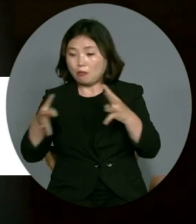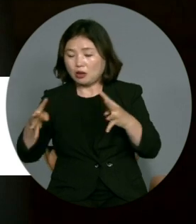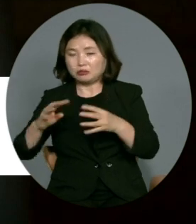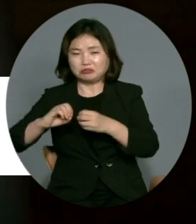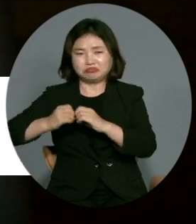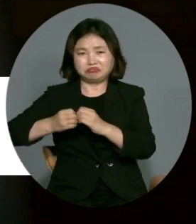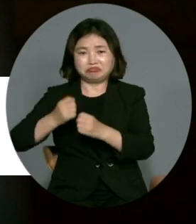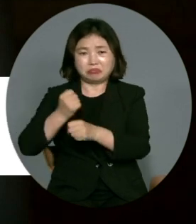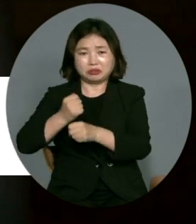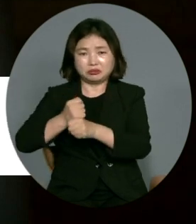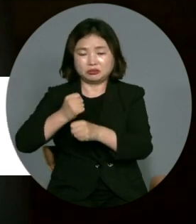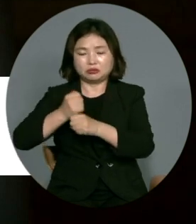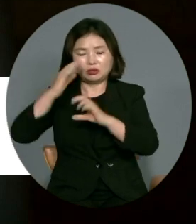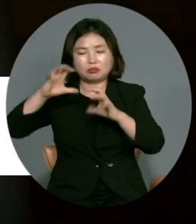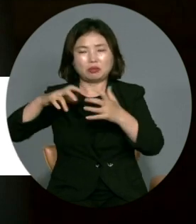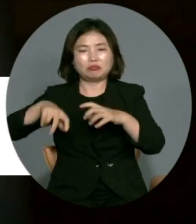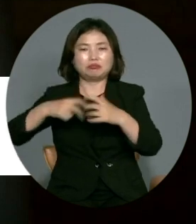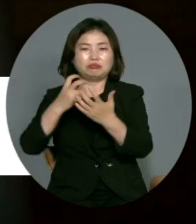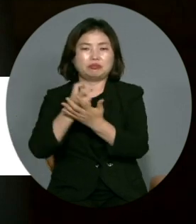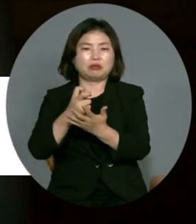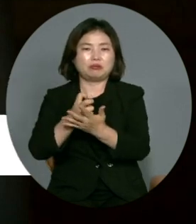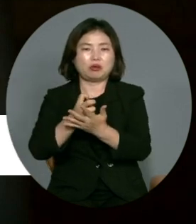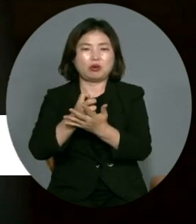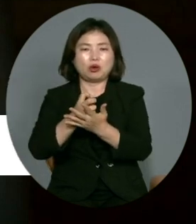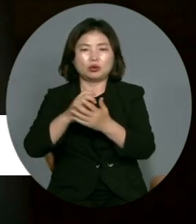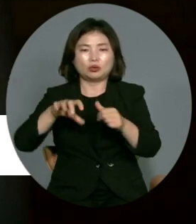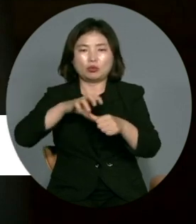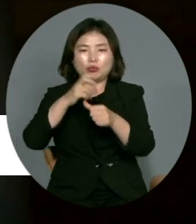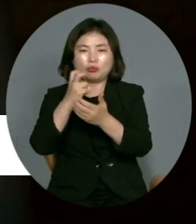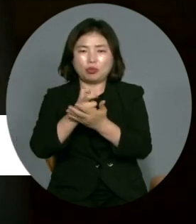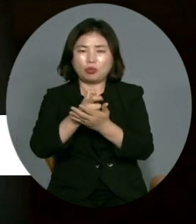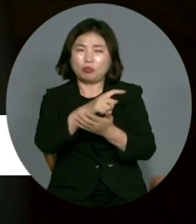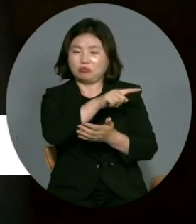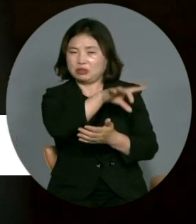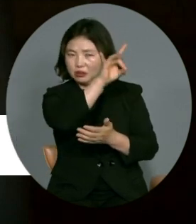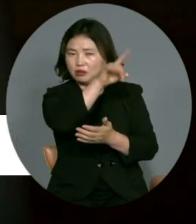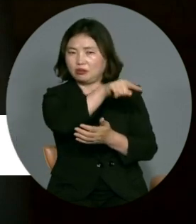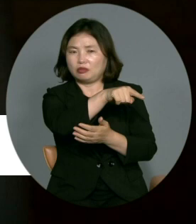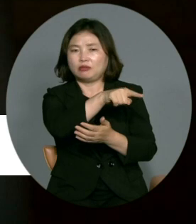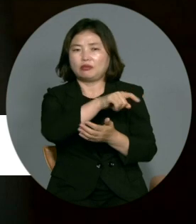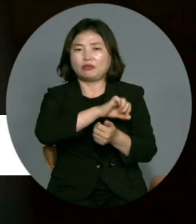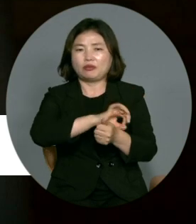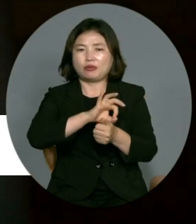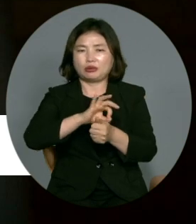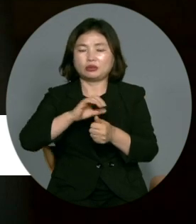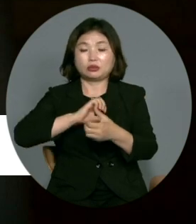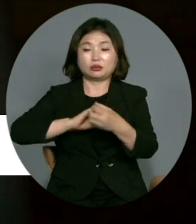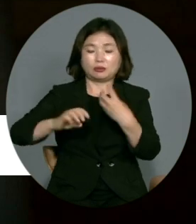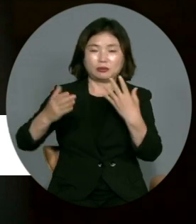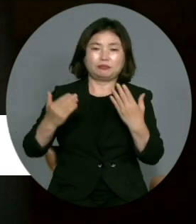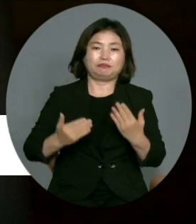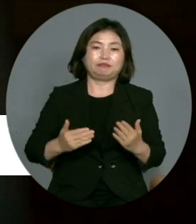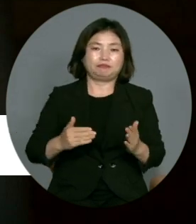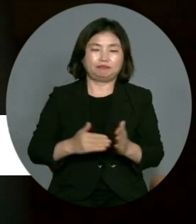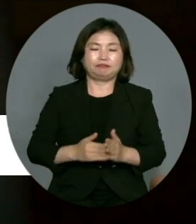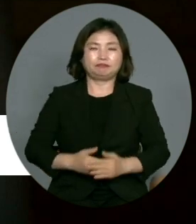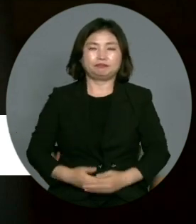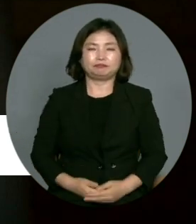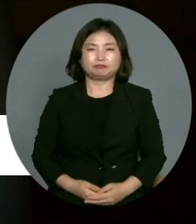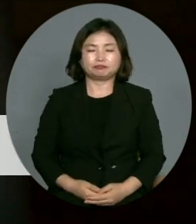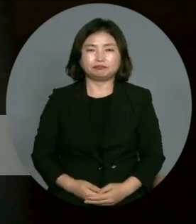것은 우리나라 대한민국 헌법이나 동물보호법이 우선 작용한다는 그렇게